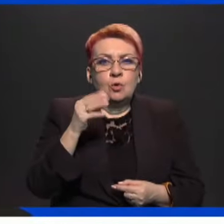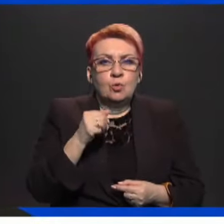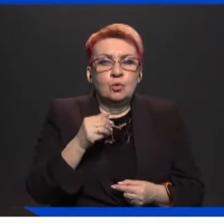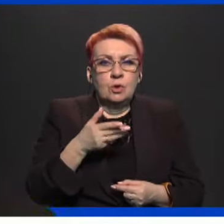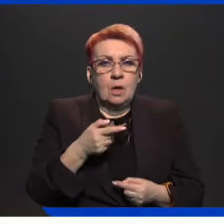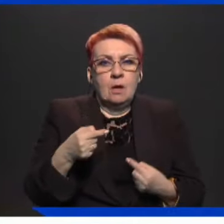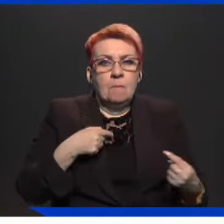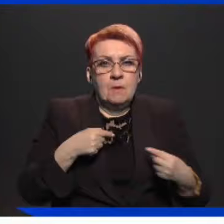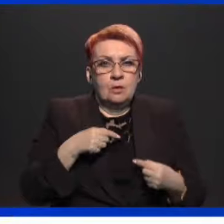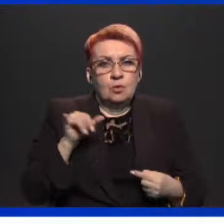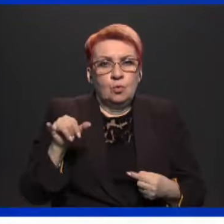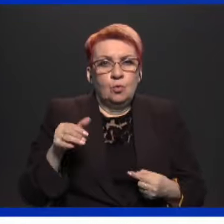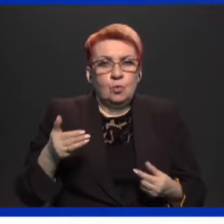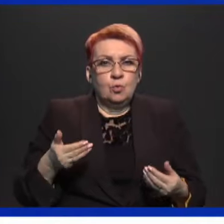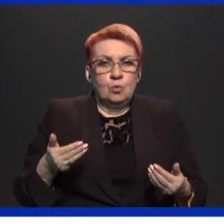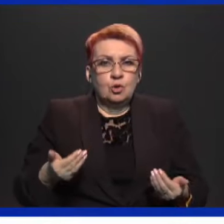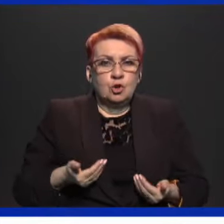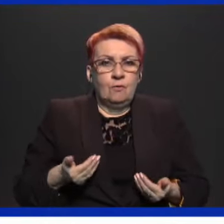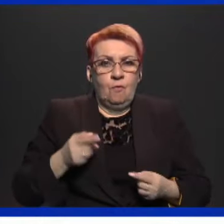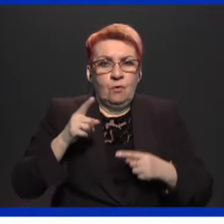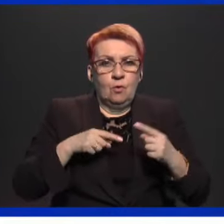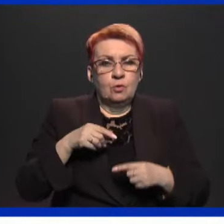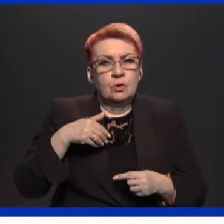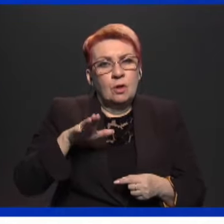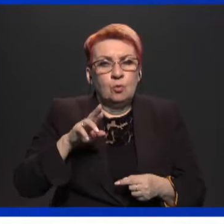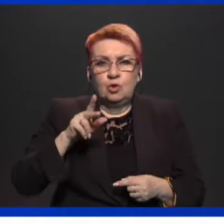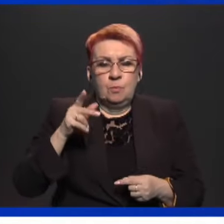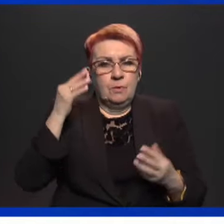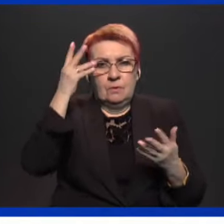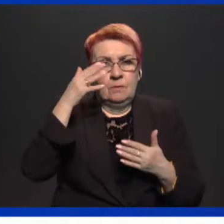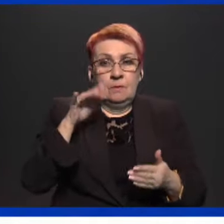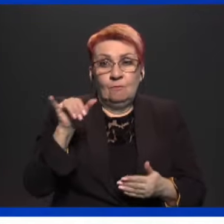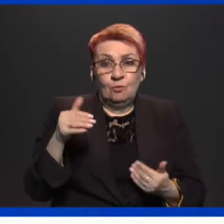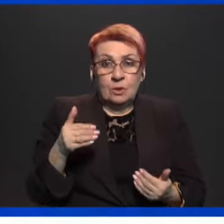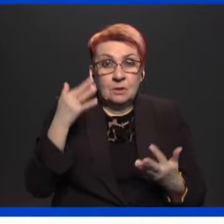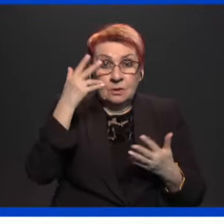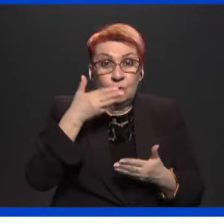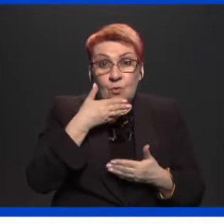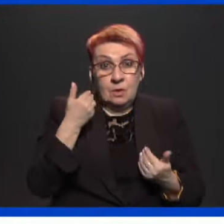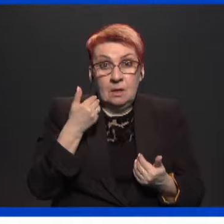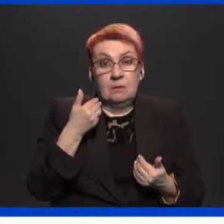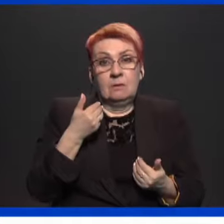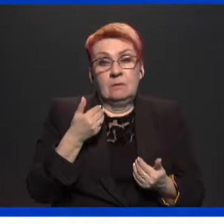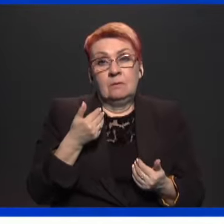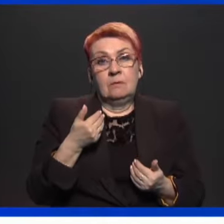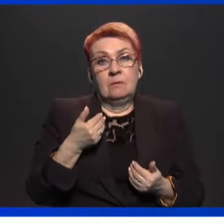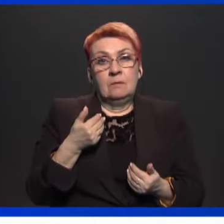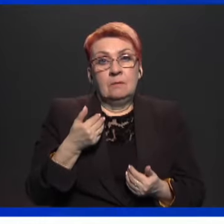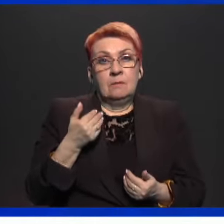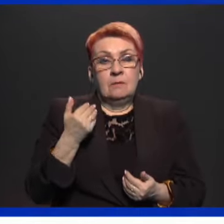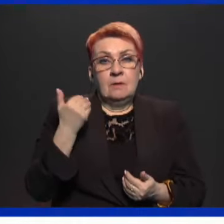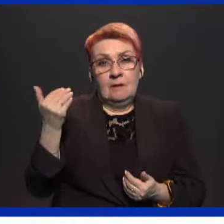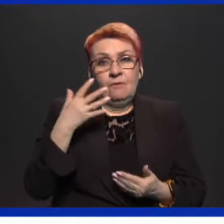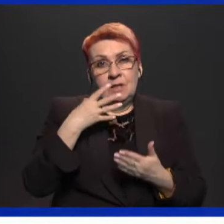родственника. Поэтому лучше бы таких снов вообще не было. И вот как у вас сейчас нет снов, я думаю, что меньше от того вы свою